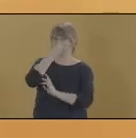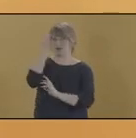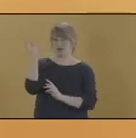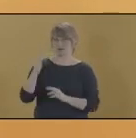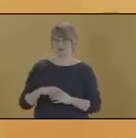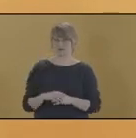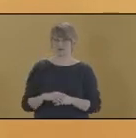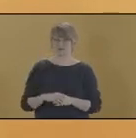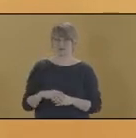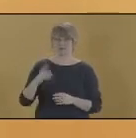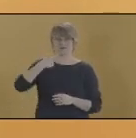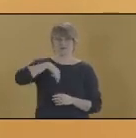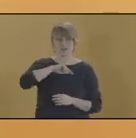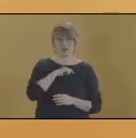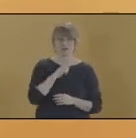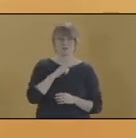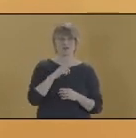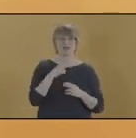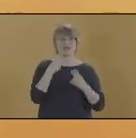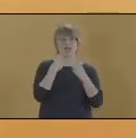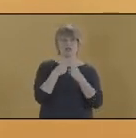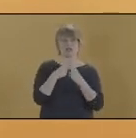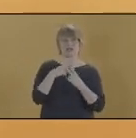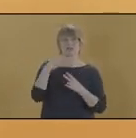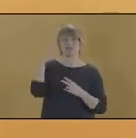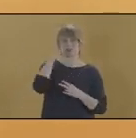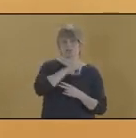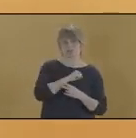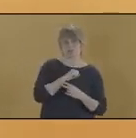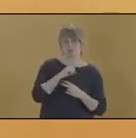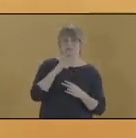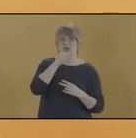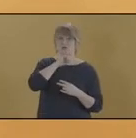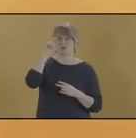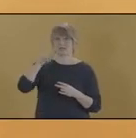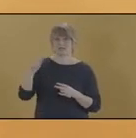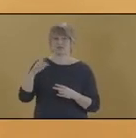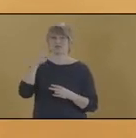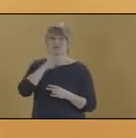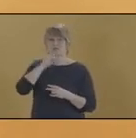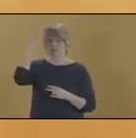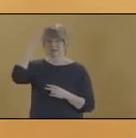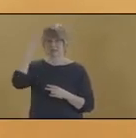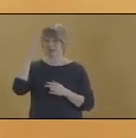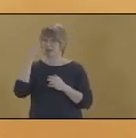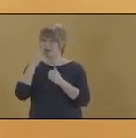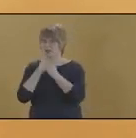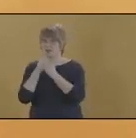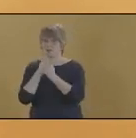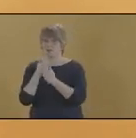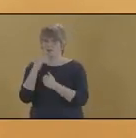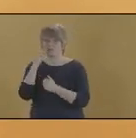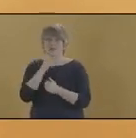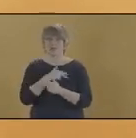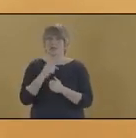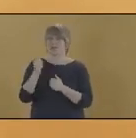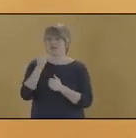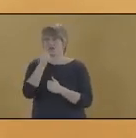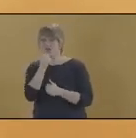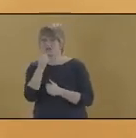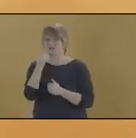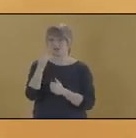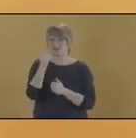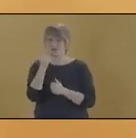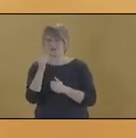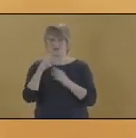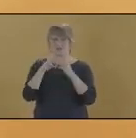Verschwörung, dass also die Jugendliche, die an Verschwörungstheorien glauben, wir haben immer mal wieder 1 bis 2, die in